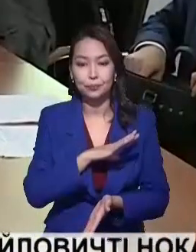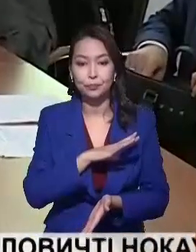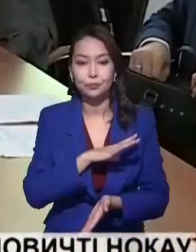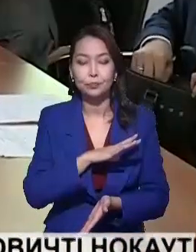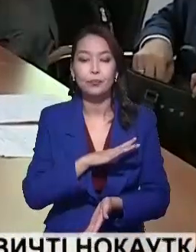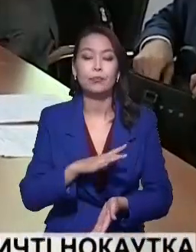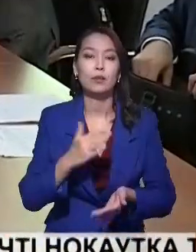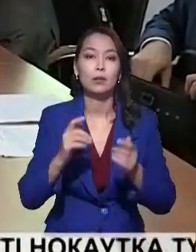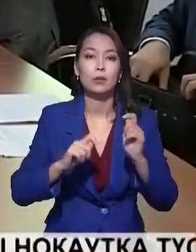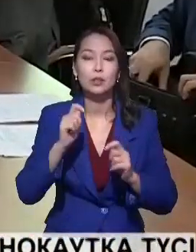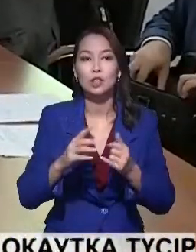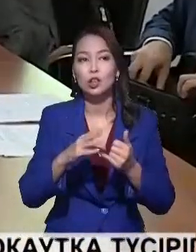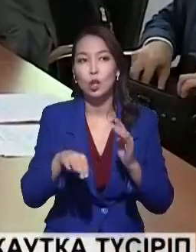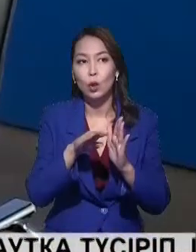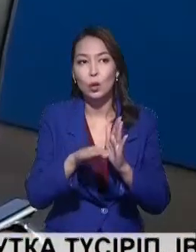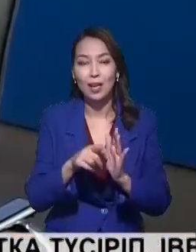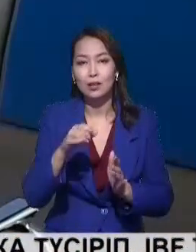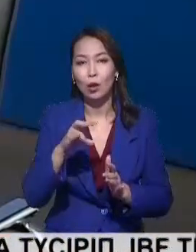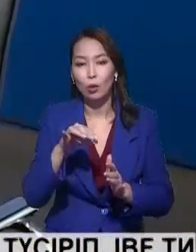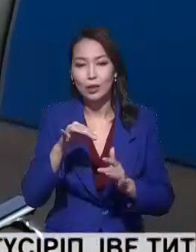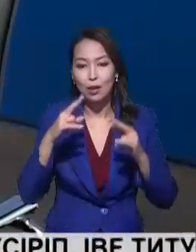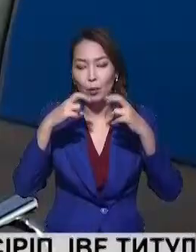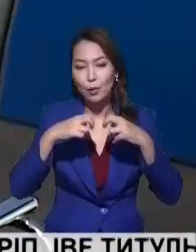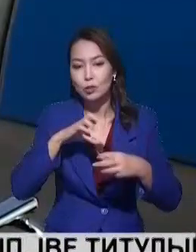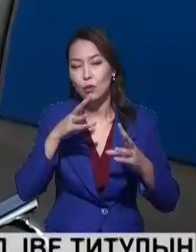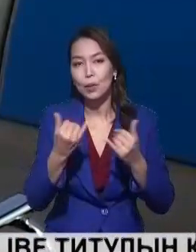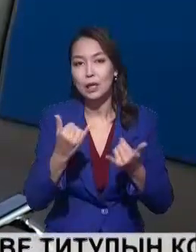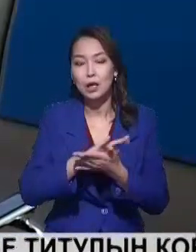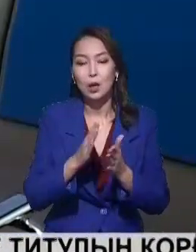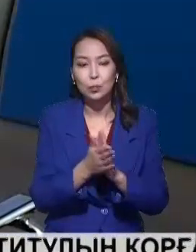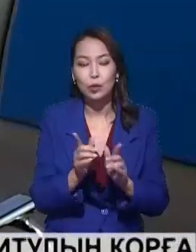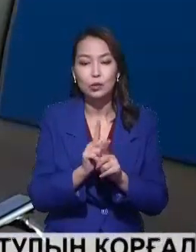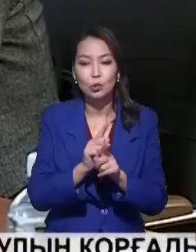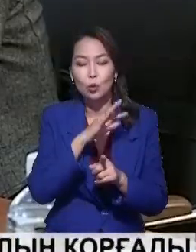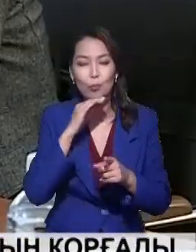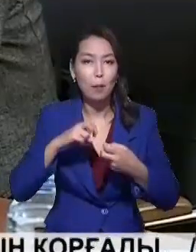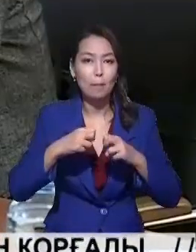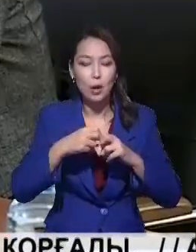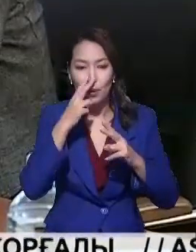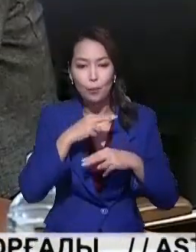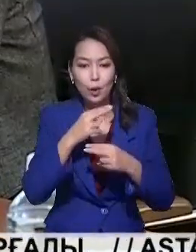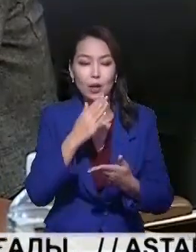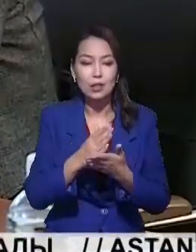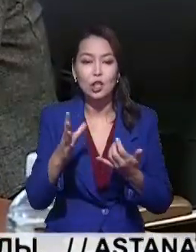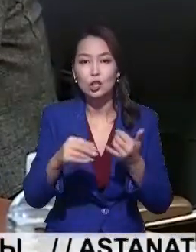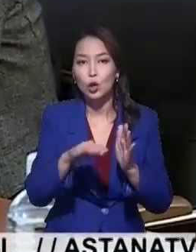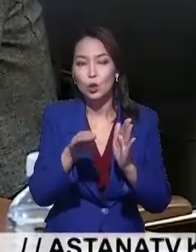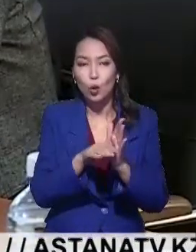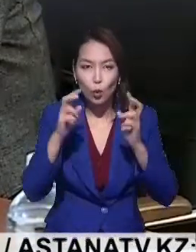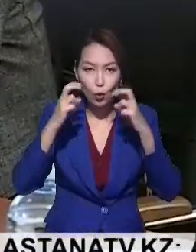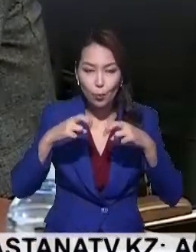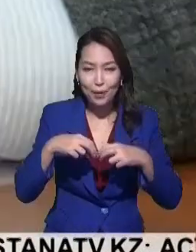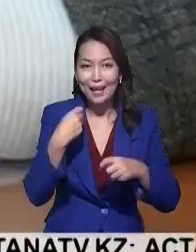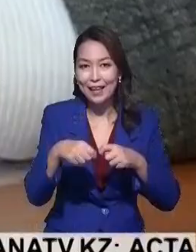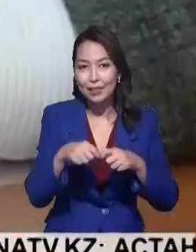Басқосуда Қазақстан жер қойнауын геологиялық зерттеу мәселелерінің қазіргі жағдайы және негізгі проблемалары сөз болды. Сондай-ақ жер қойнауын зерттеуге